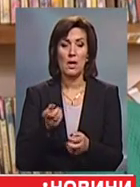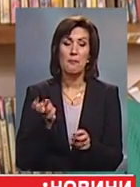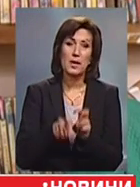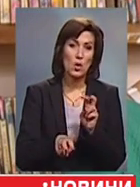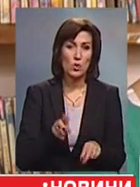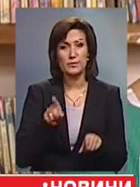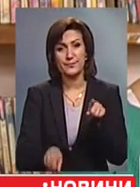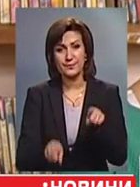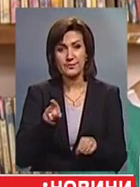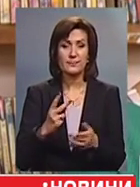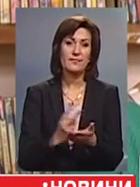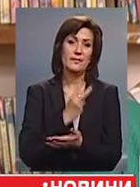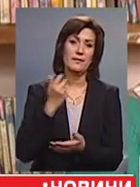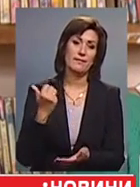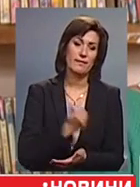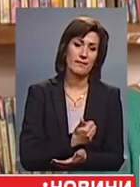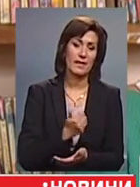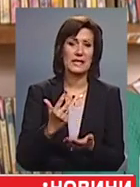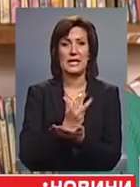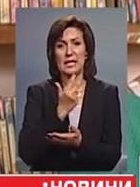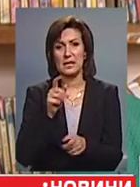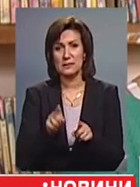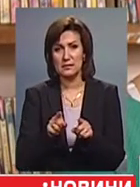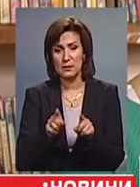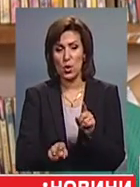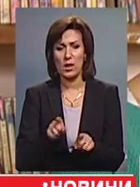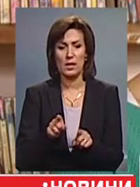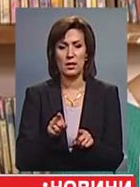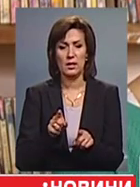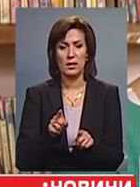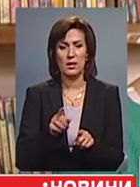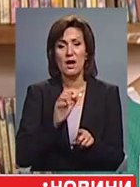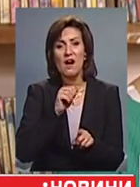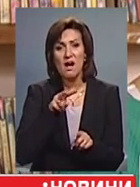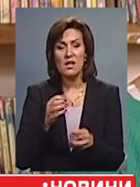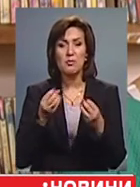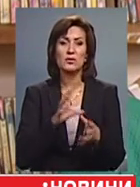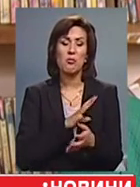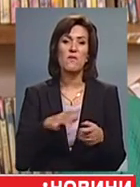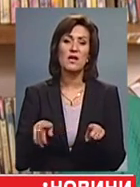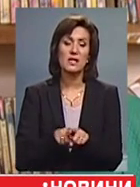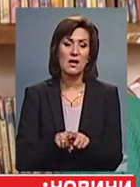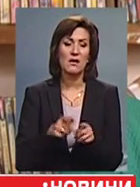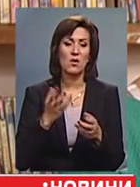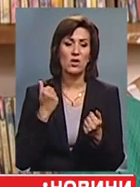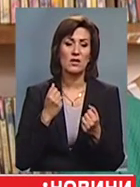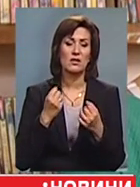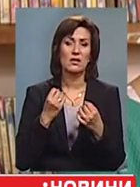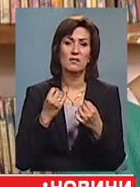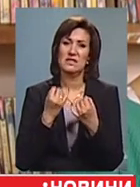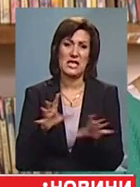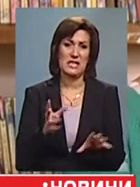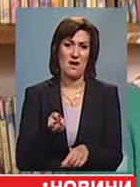коли, інколи два рази на тиждень, інколи три, але просто буває таке, коли не цікаво